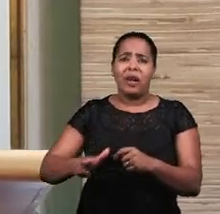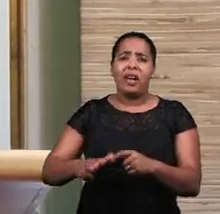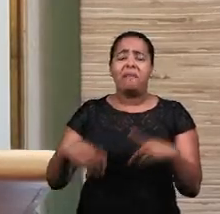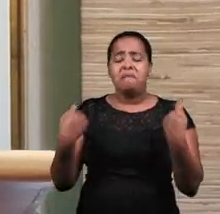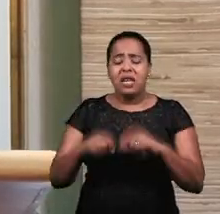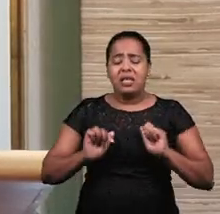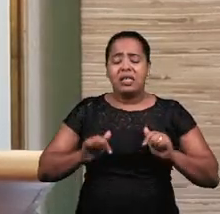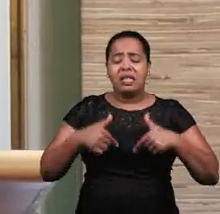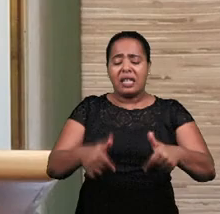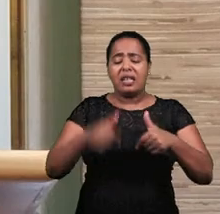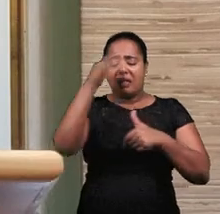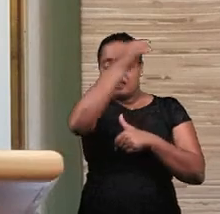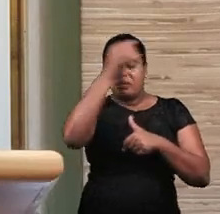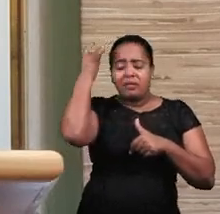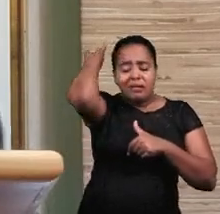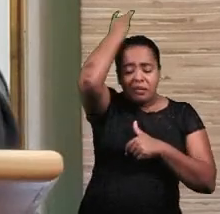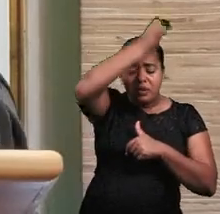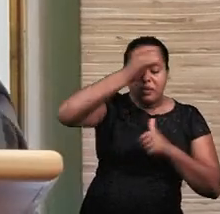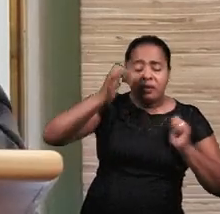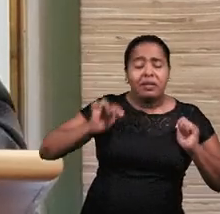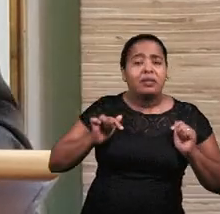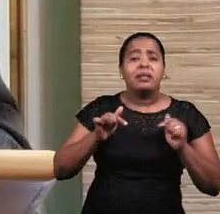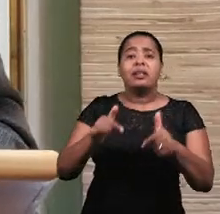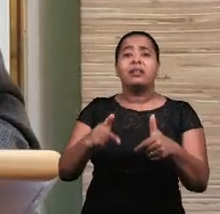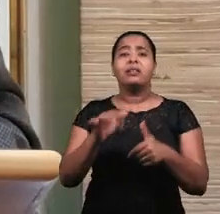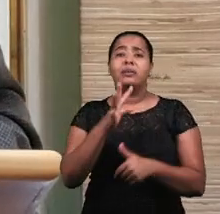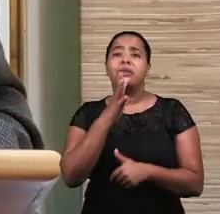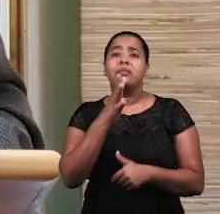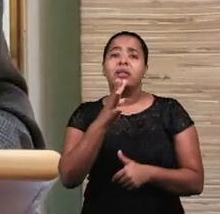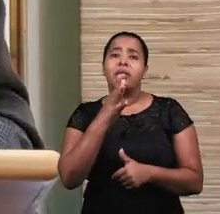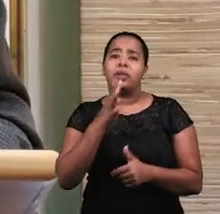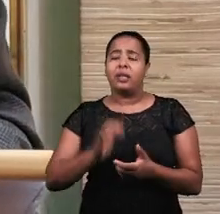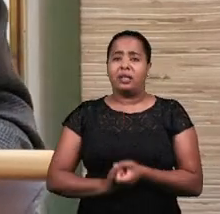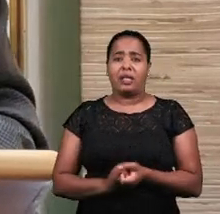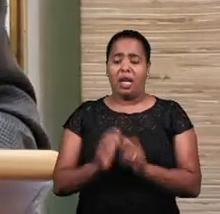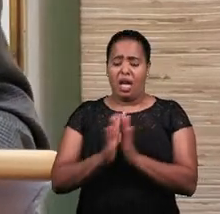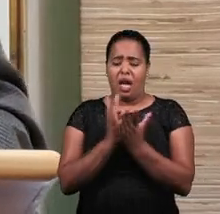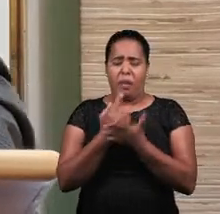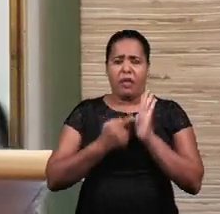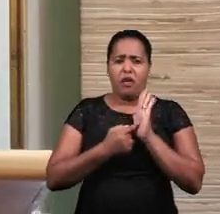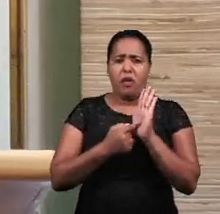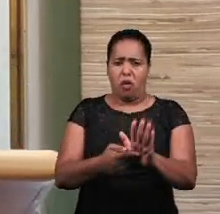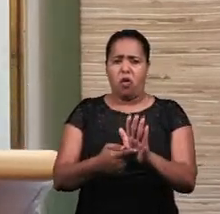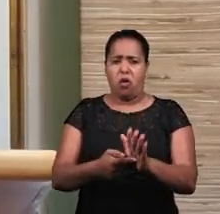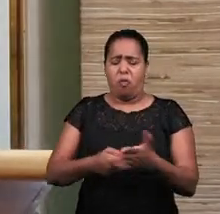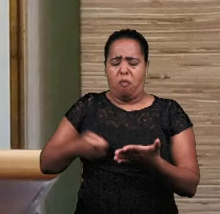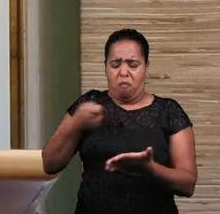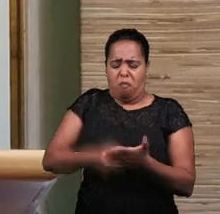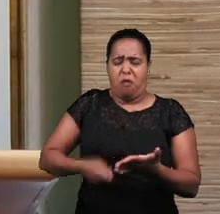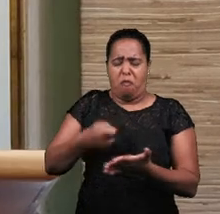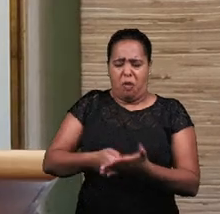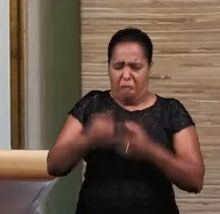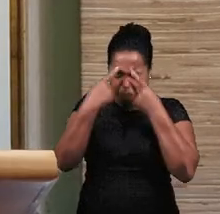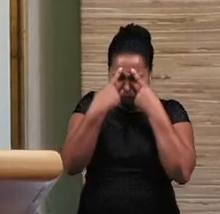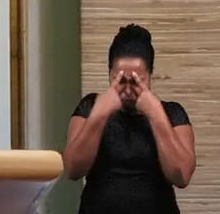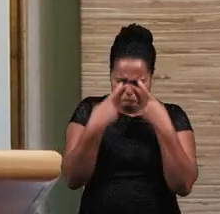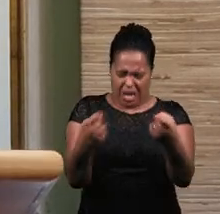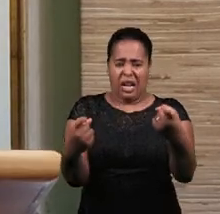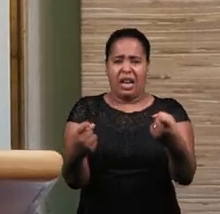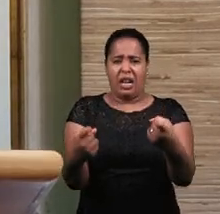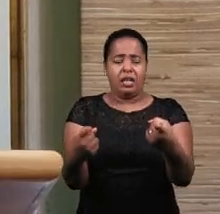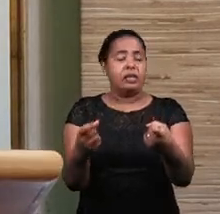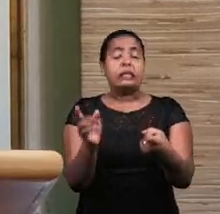Saint-Esprit, c'est la violence. La parole de Dieu dit, ni par force ni par violence, mais par mon esprit.